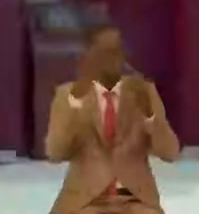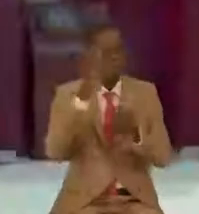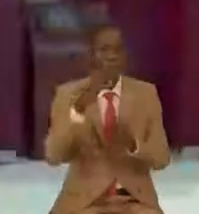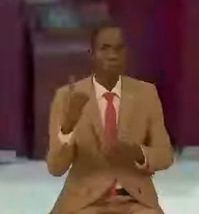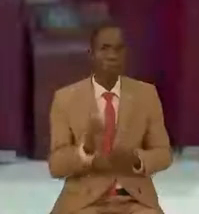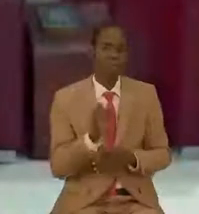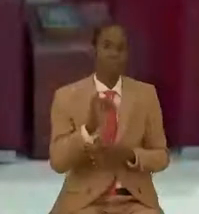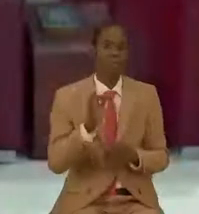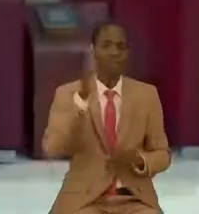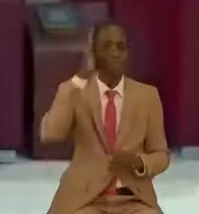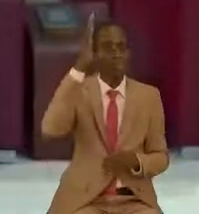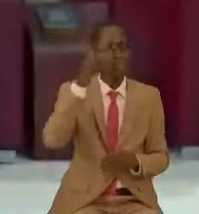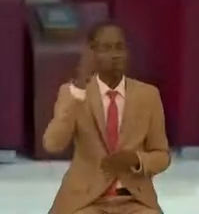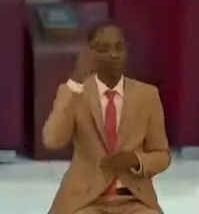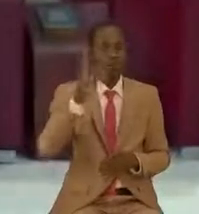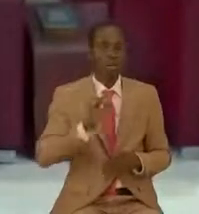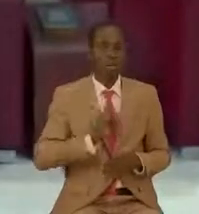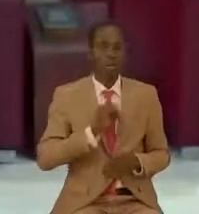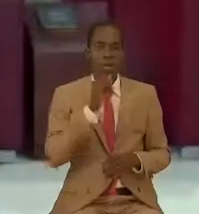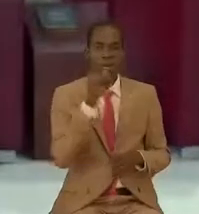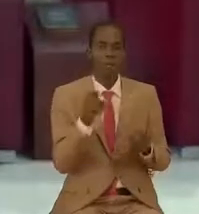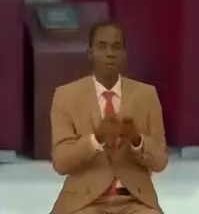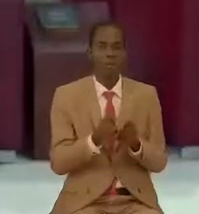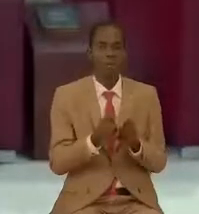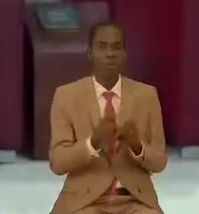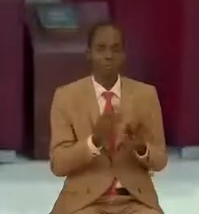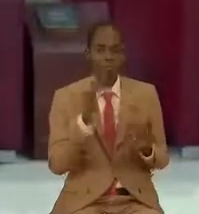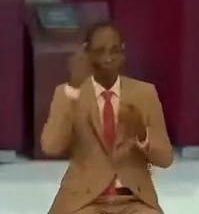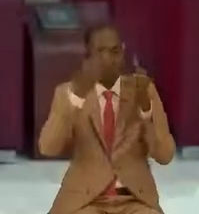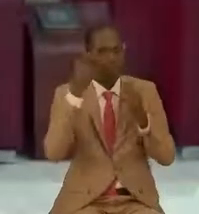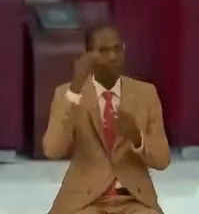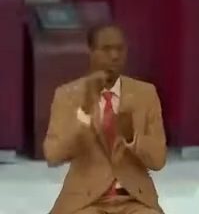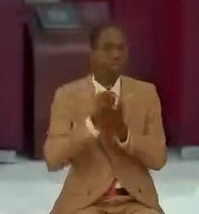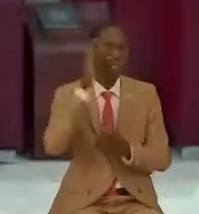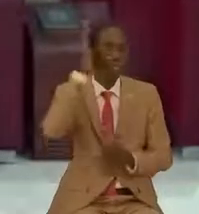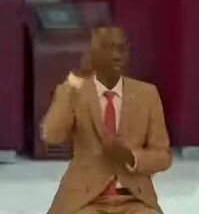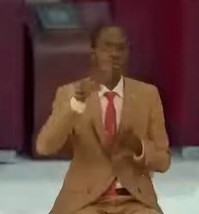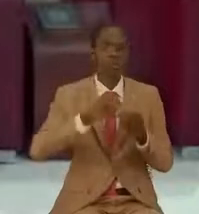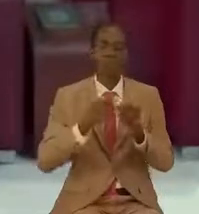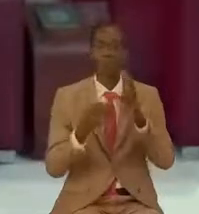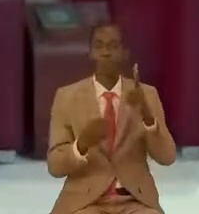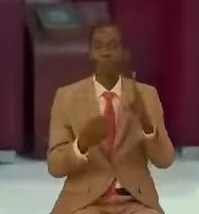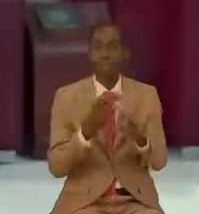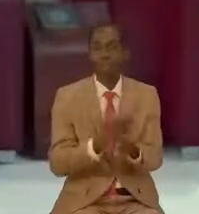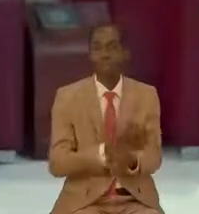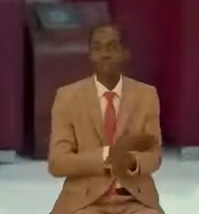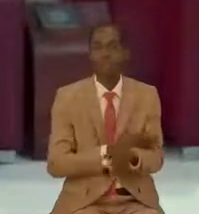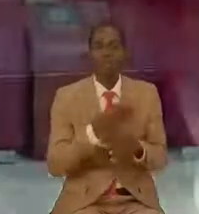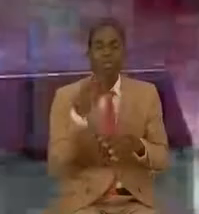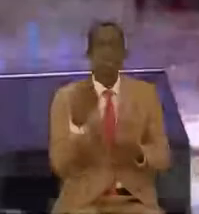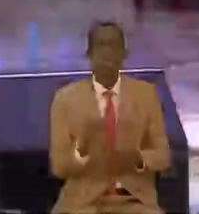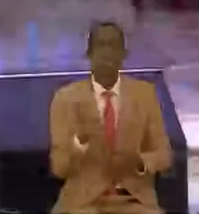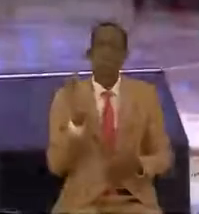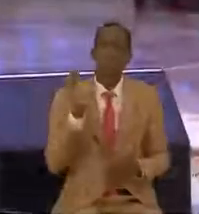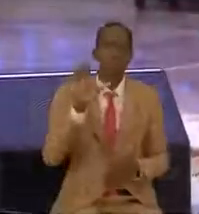votre destinée éternelle comme j'ai le souci de ce destin. Voyons la deuxième partie ici qui est